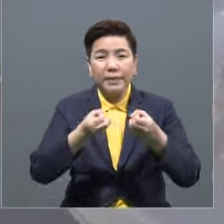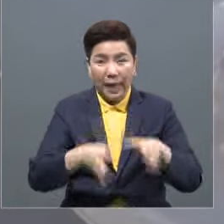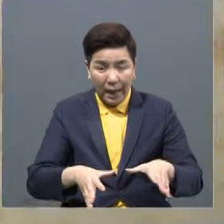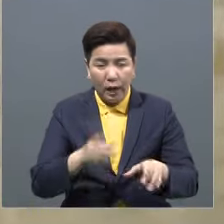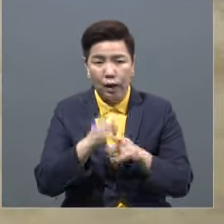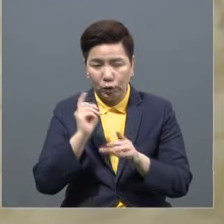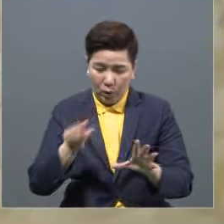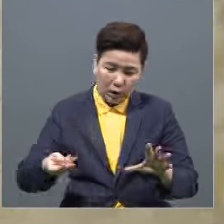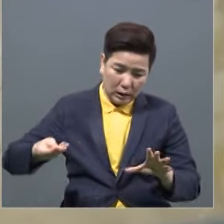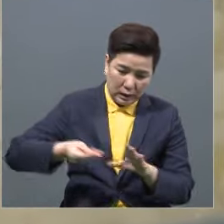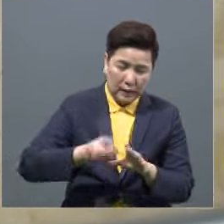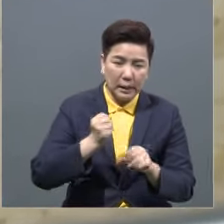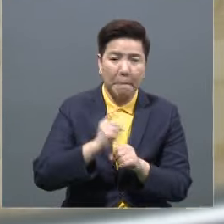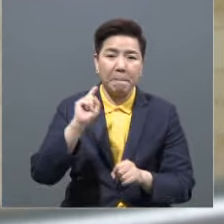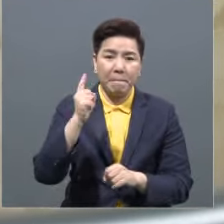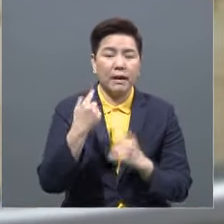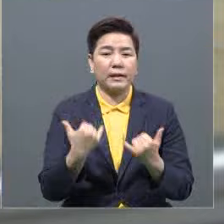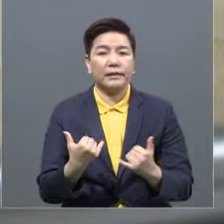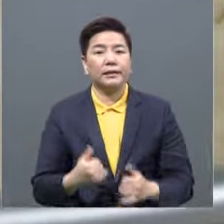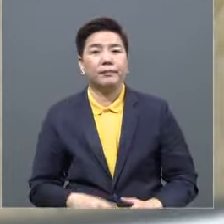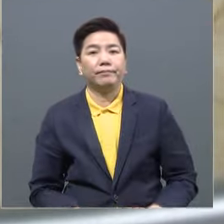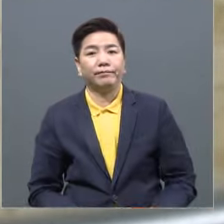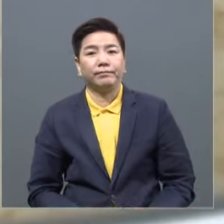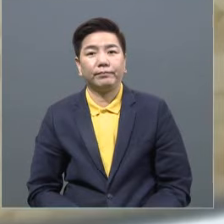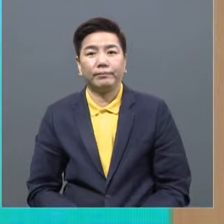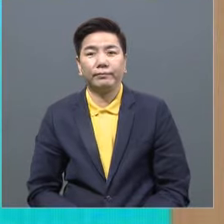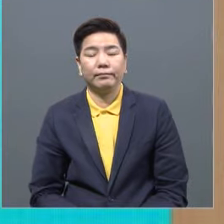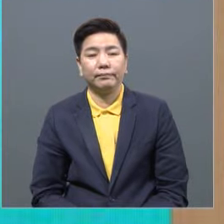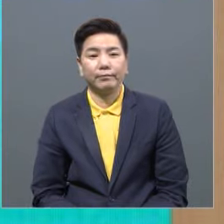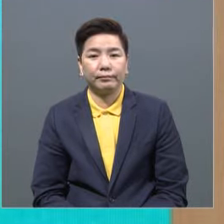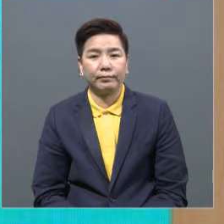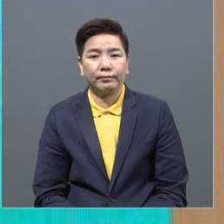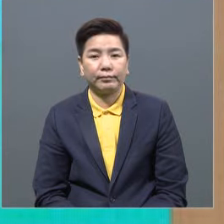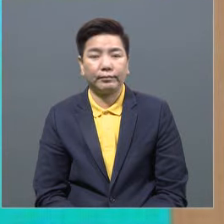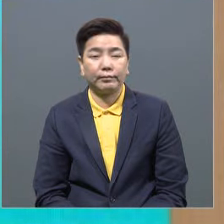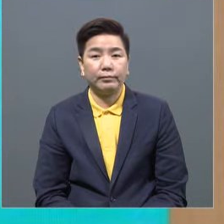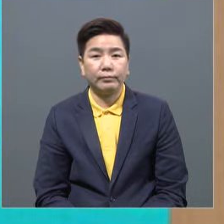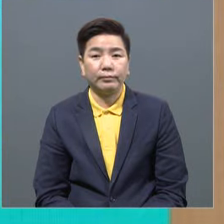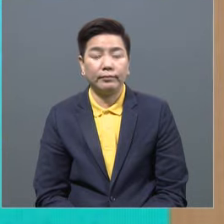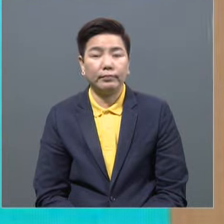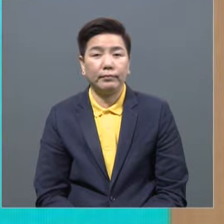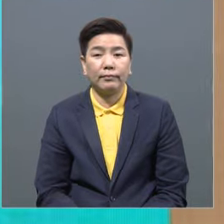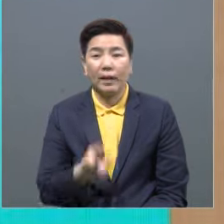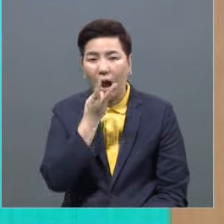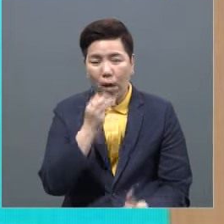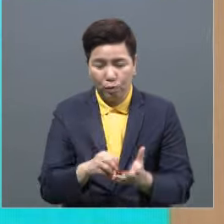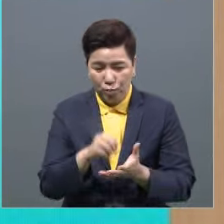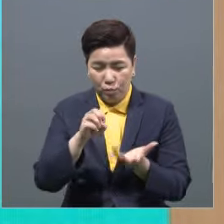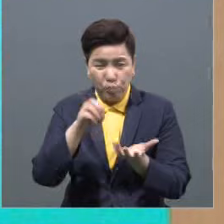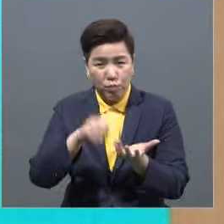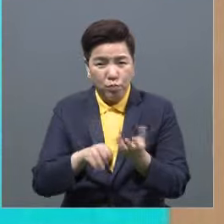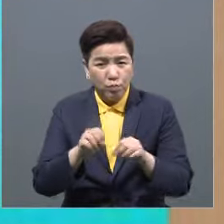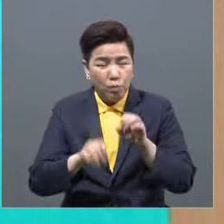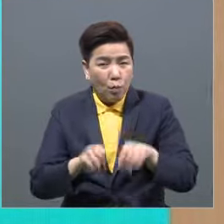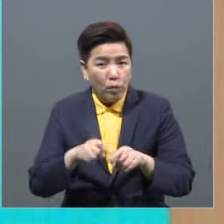ก็เลยต้องบรรจุข้าวใส่กระสอบใหม่ครับ เราตักข้าวที่มันร่วงใส่กระสอบเฉยไม่มี